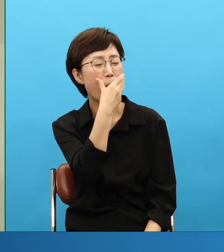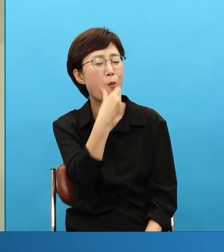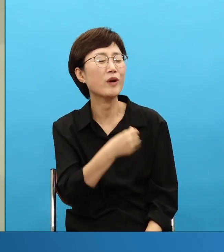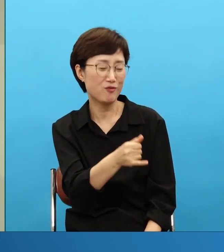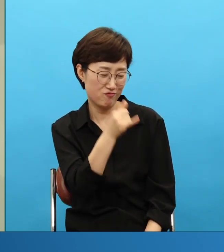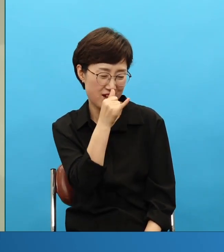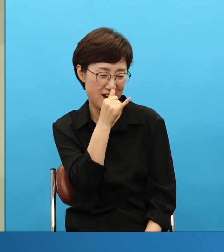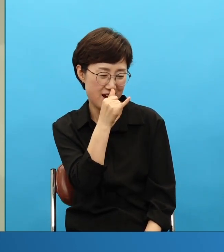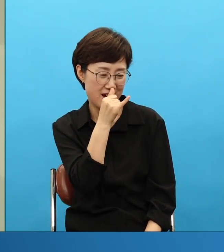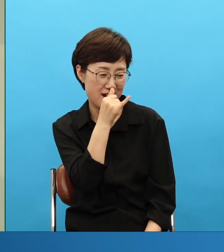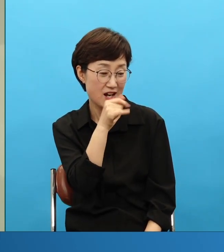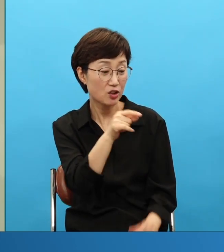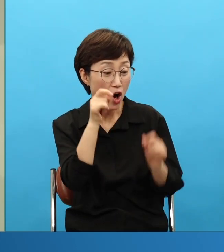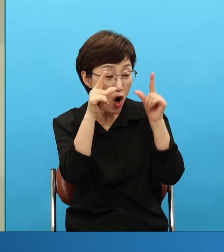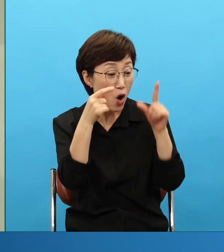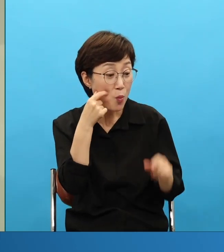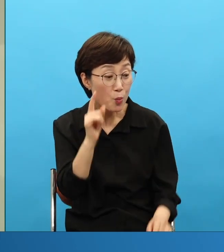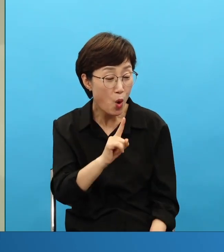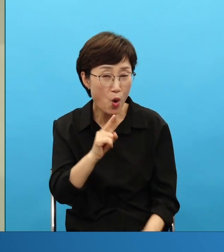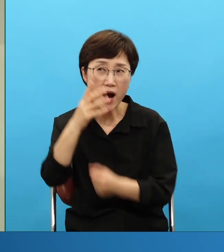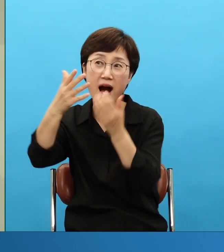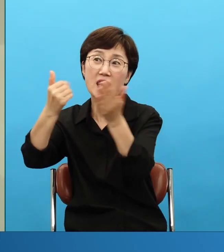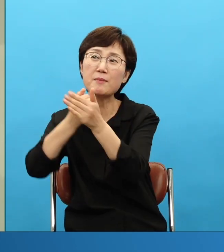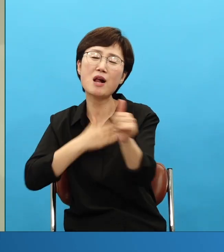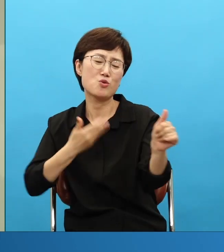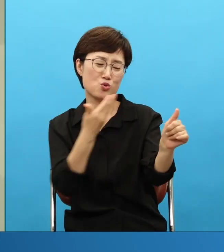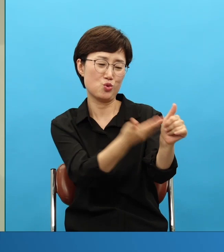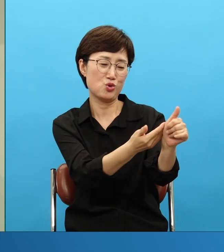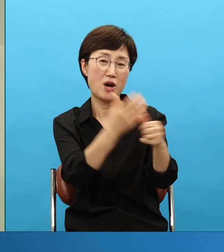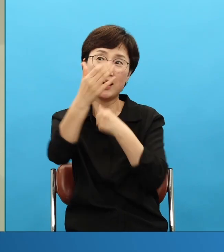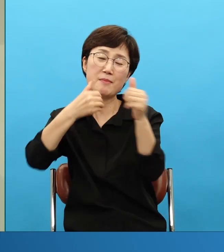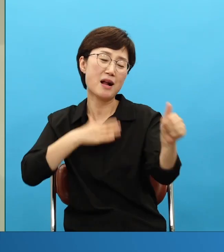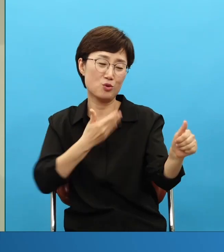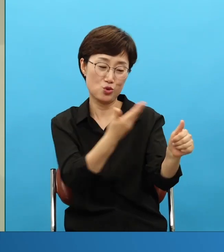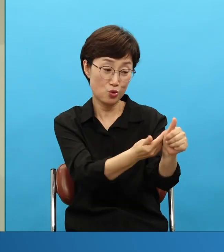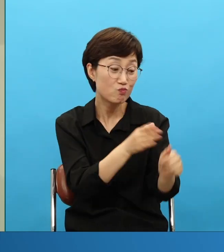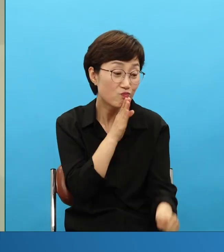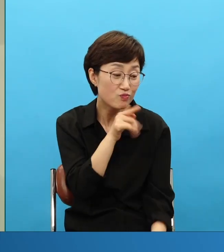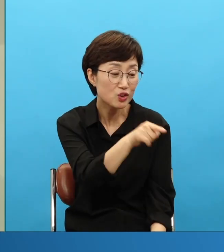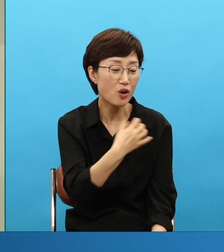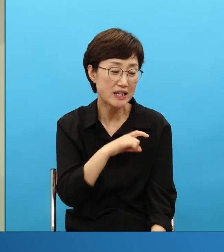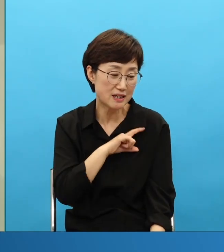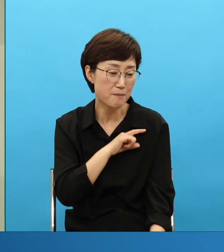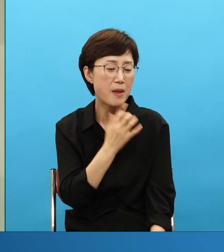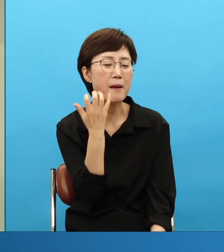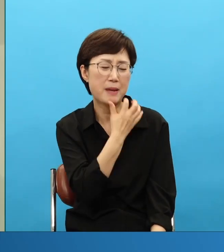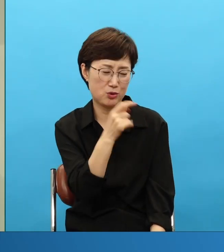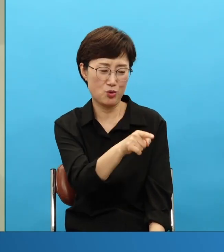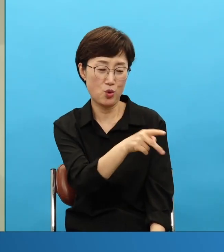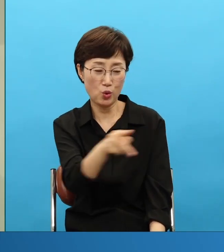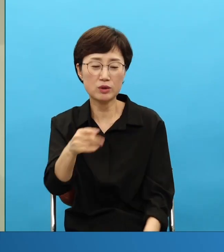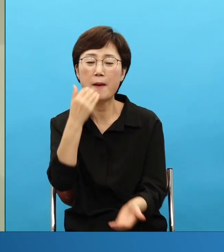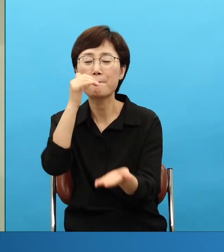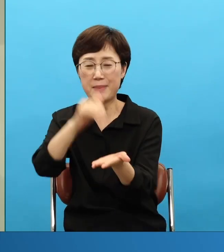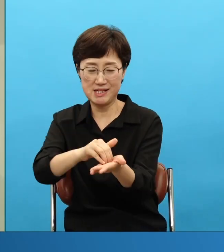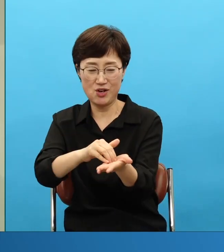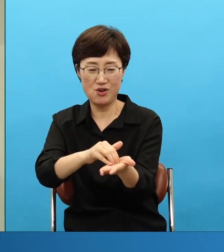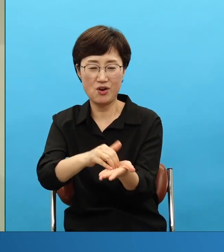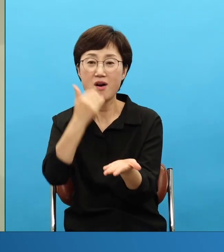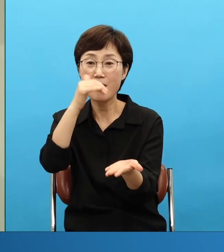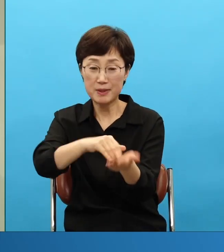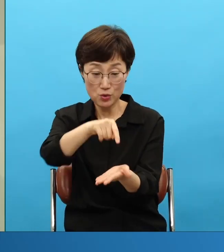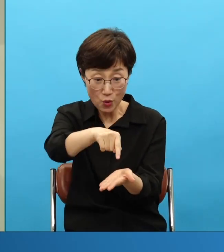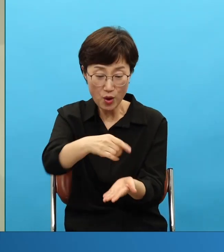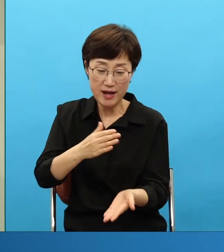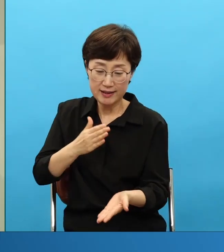이걸 알게 하는 하늘에 계신 내 아버지시니. Because the one who allowed you to know this is my Father in 너는 heaven. 베드로라 이 반석 위에 내 교회를